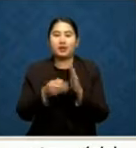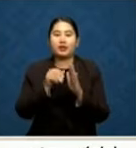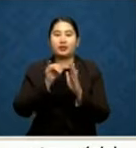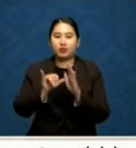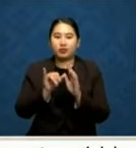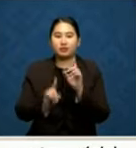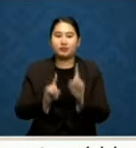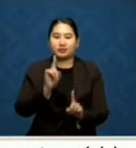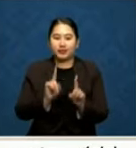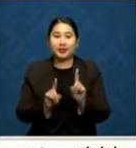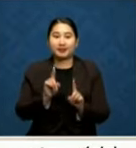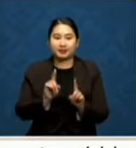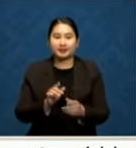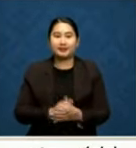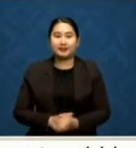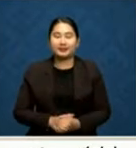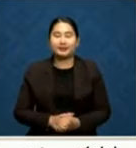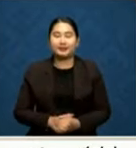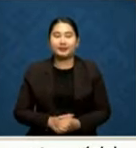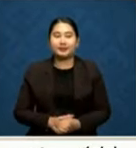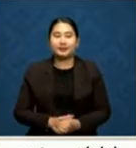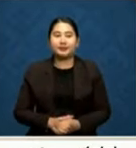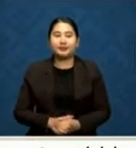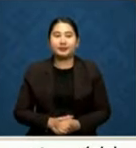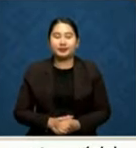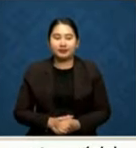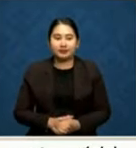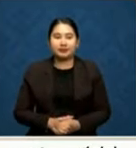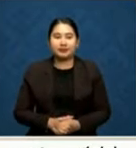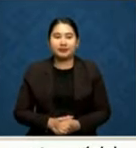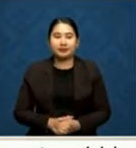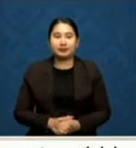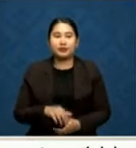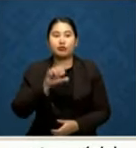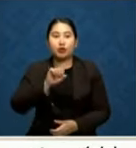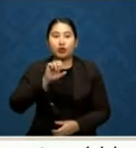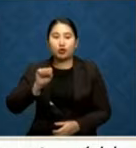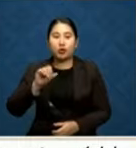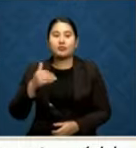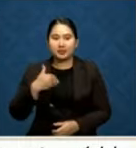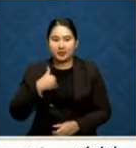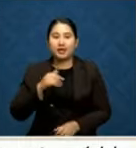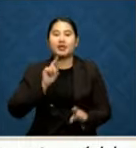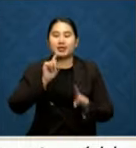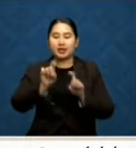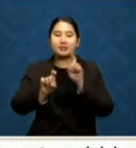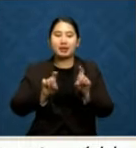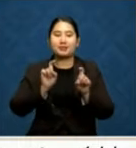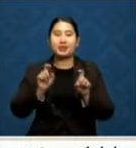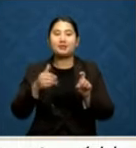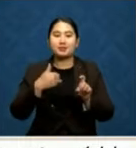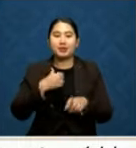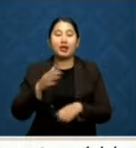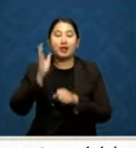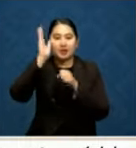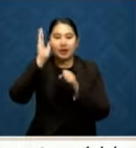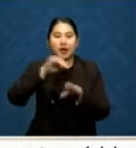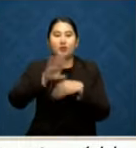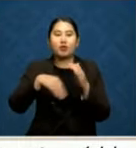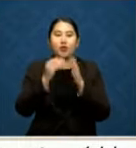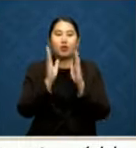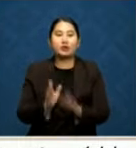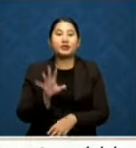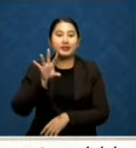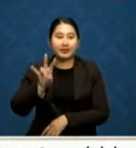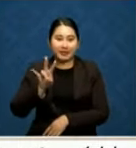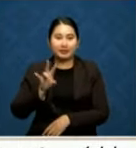การประเบืลผลครับนั่จากมสมาชิกติดใจมีคอสัถามนะครับที่จะเอภิปลายทั้หมด 7 ท่านนะคร